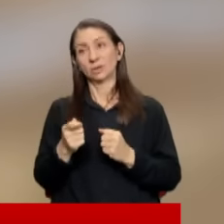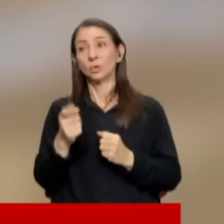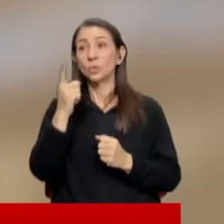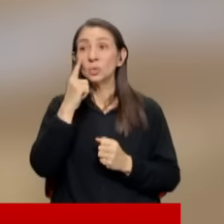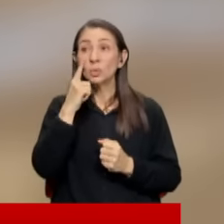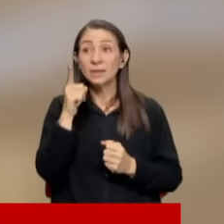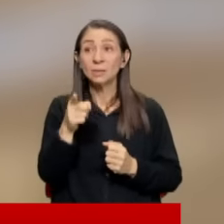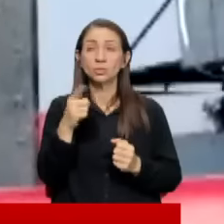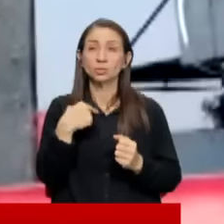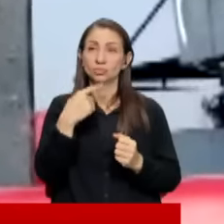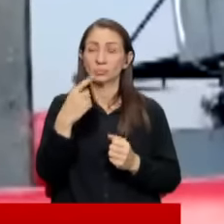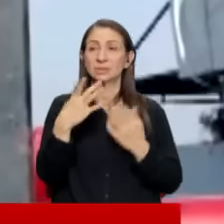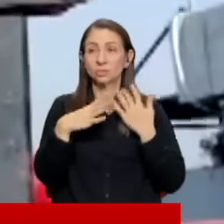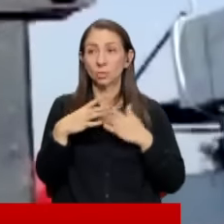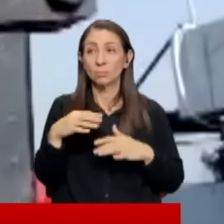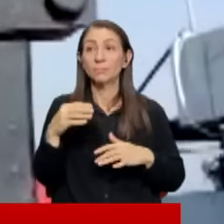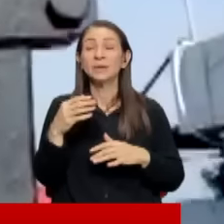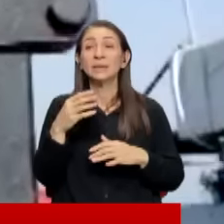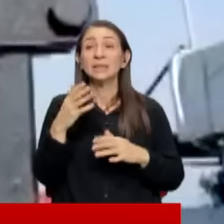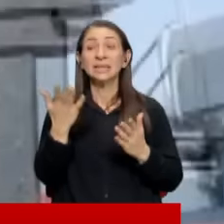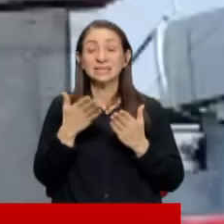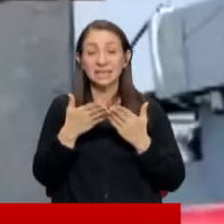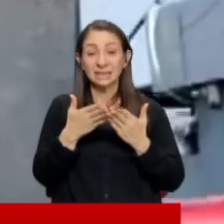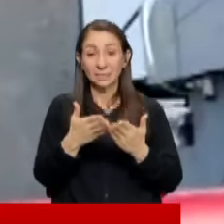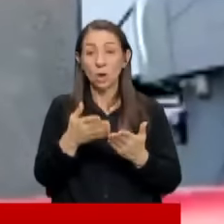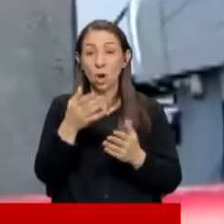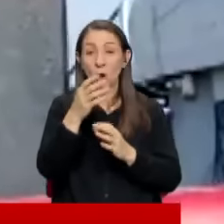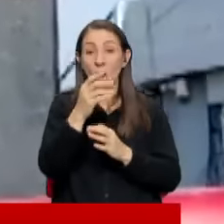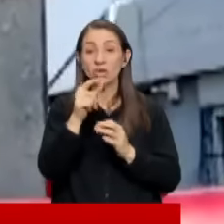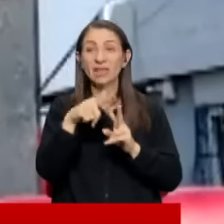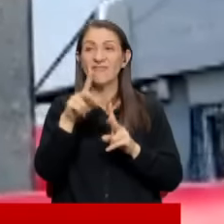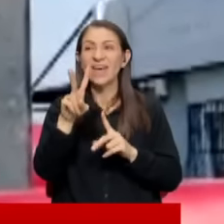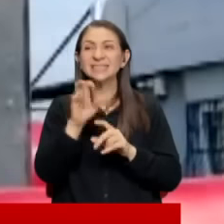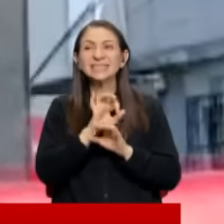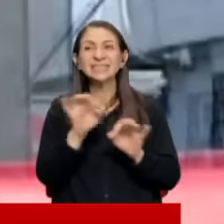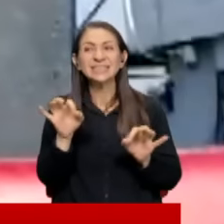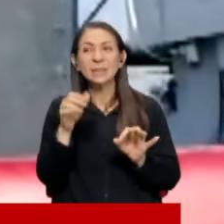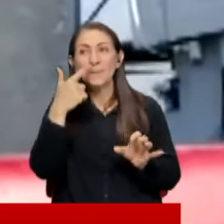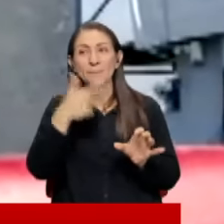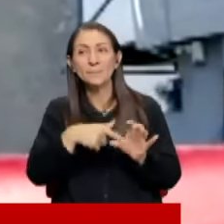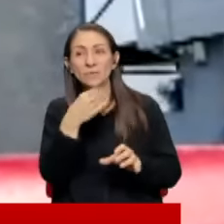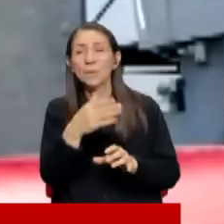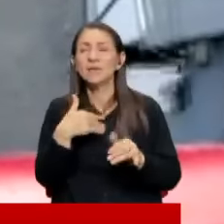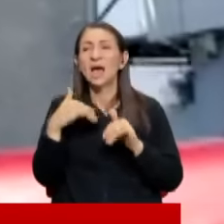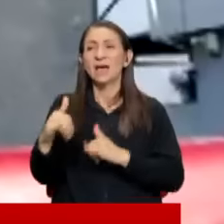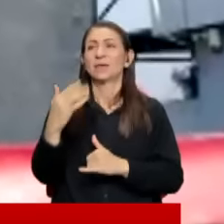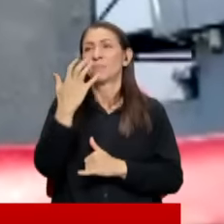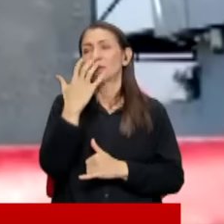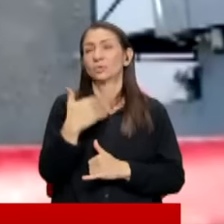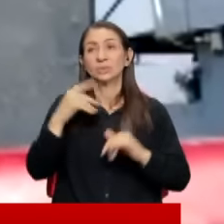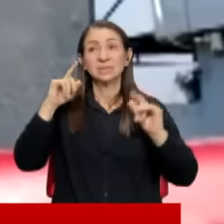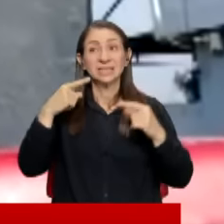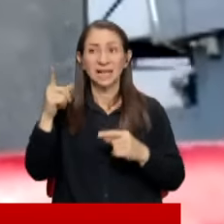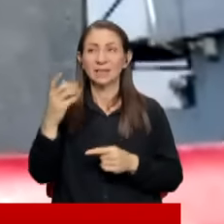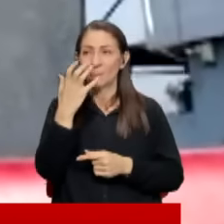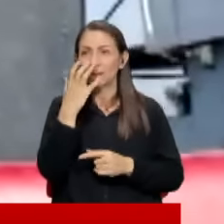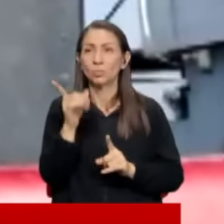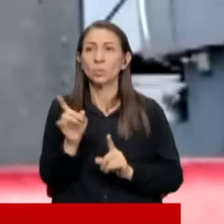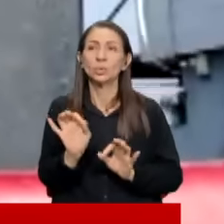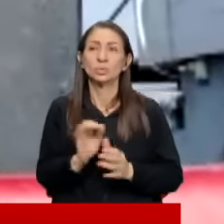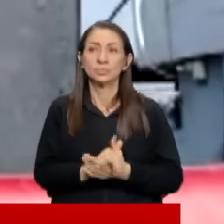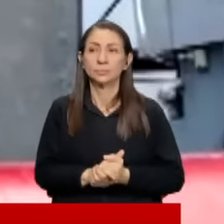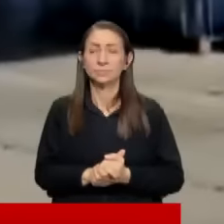Hükümete duyurulur. Nasıl gemilere ÖTV'siz yakıt veriyorlar, biz de onu bekliyoruz. Yetkililerden beklentimiz